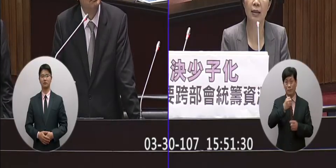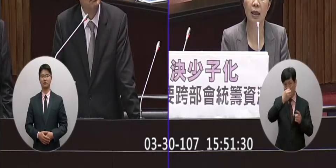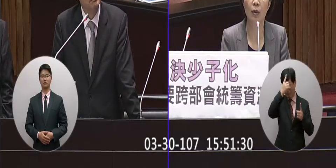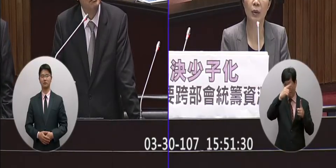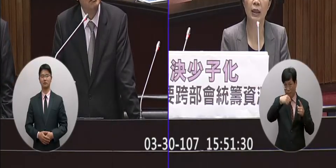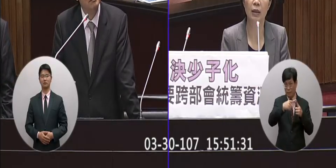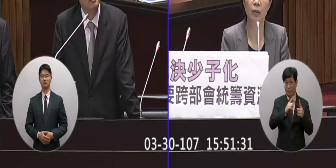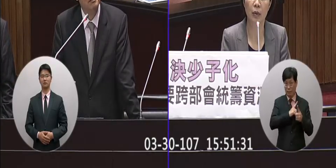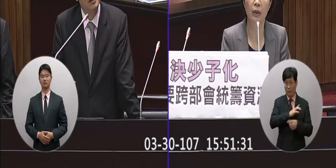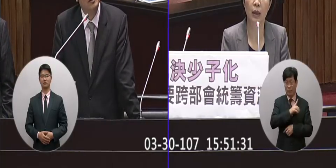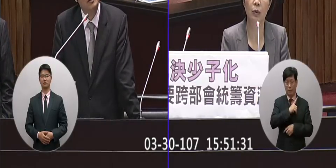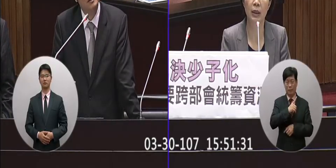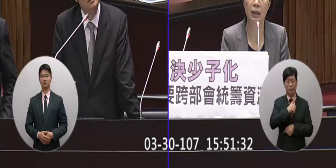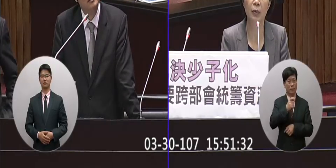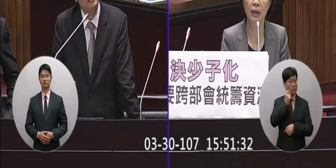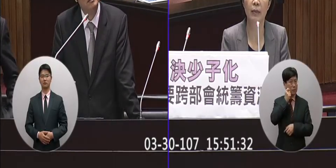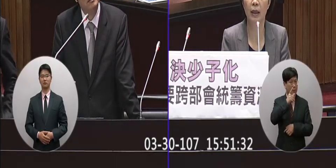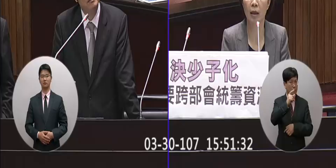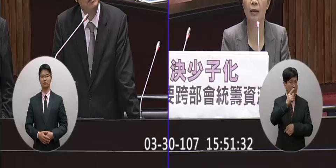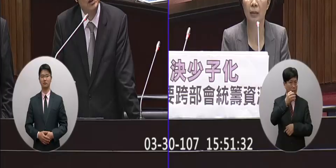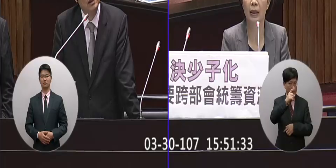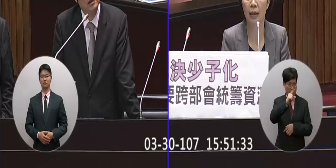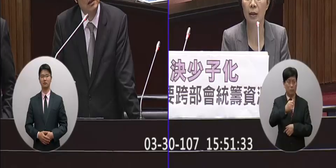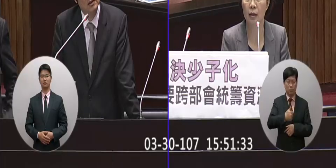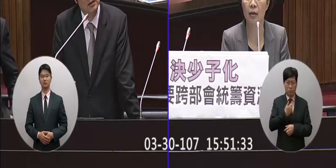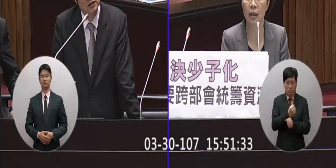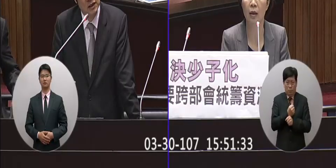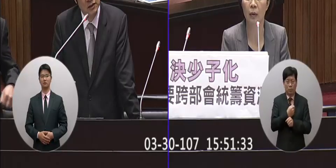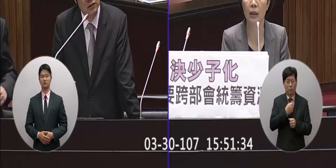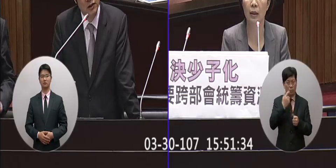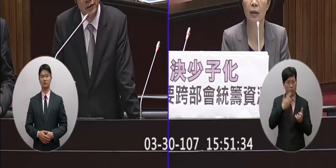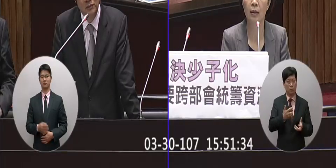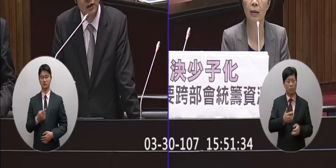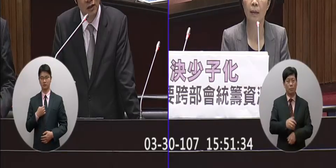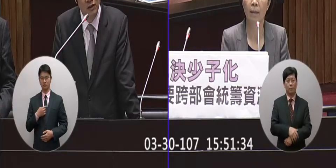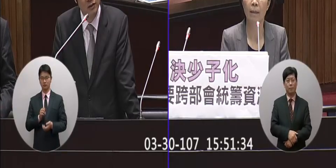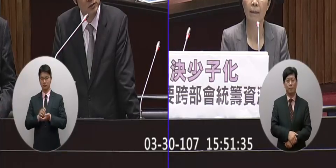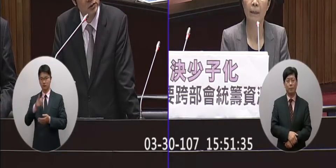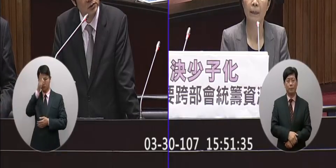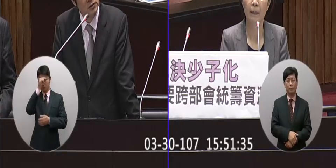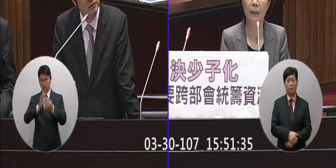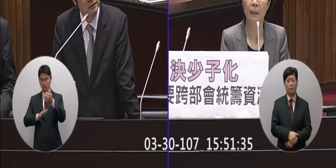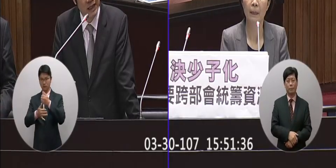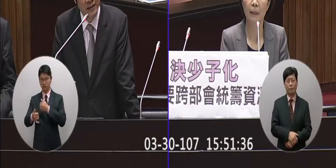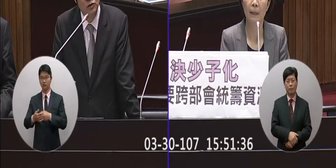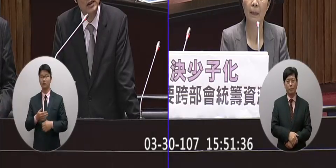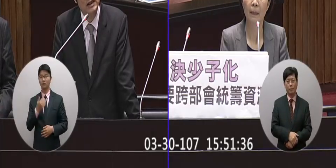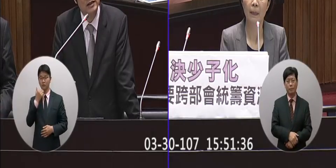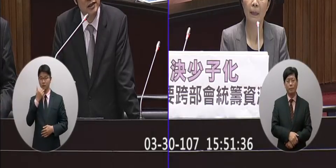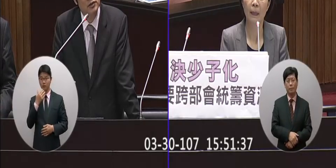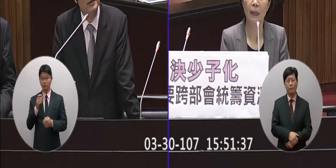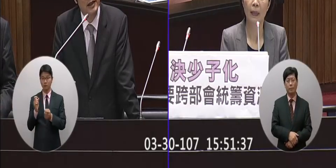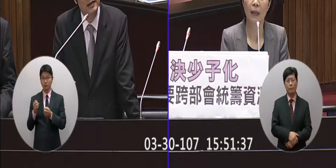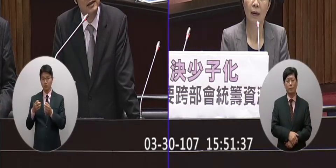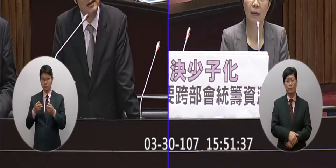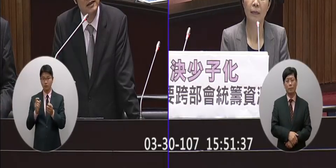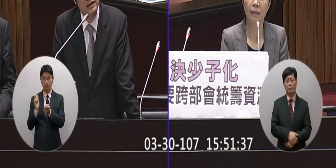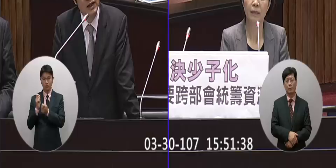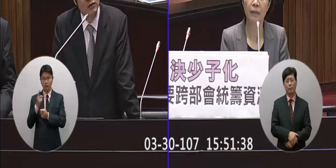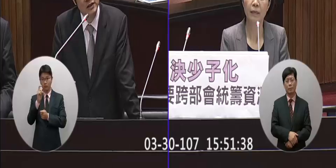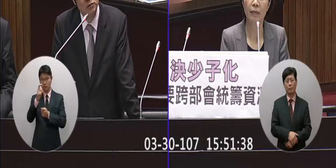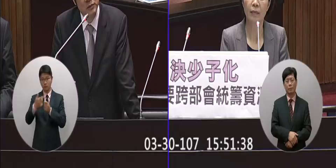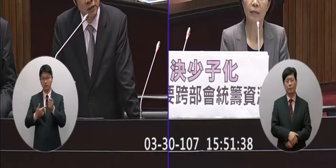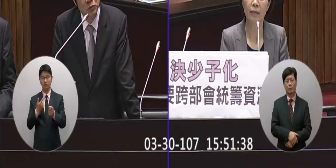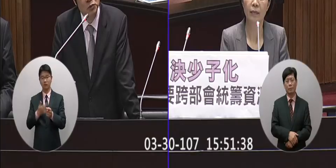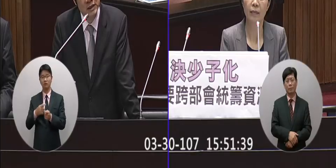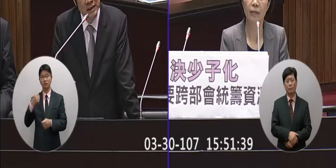年低薪的这个问题，其实我希望说行政院这边也要特别来正视这个问题。 我跟黄委员报告，如果说谈最近16年，